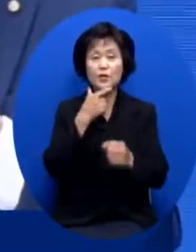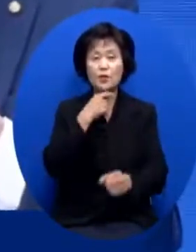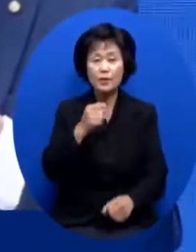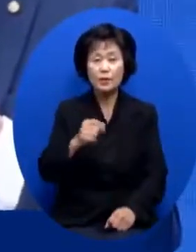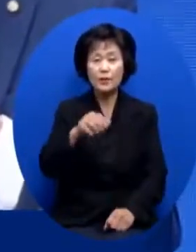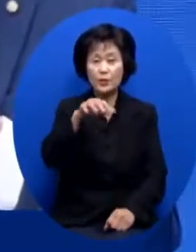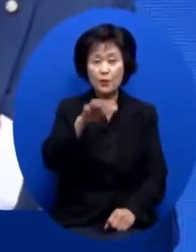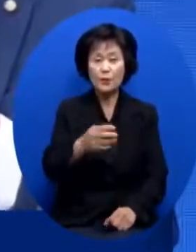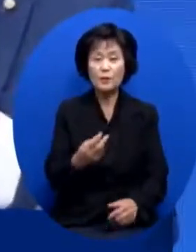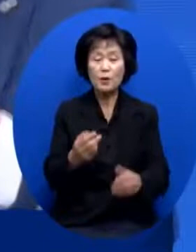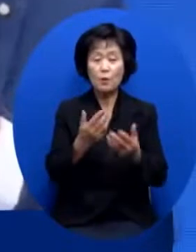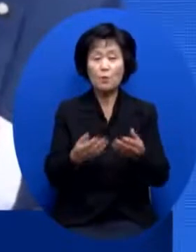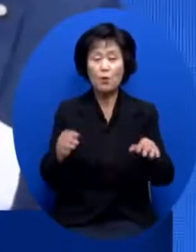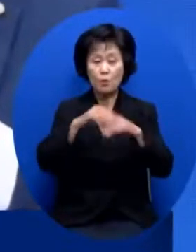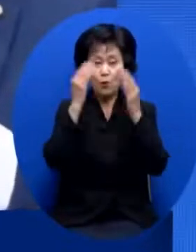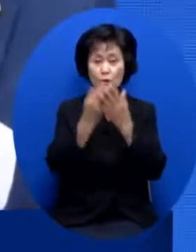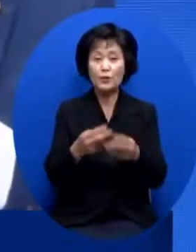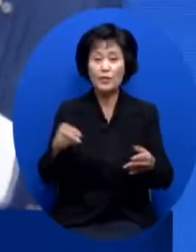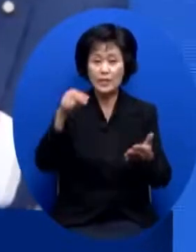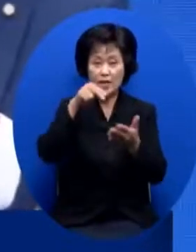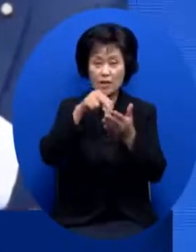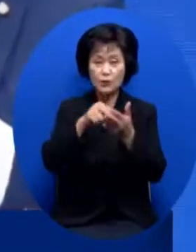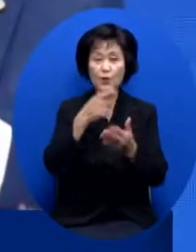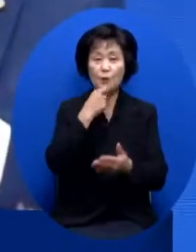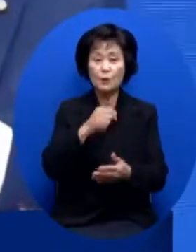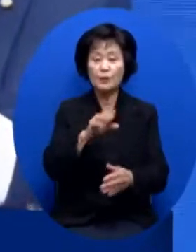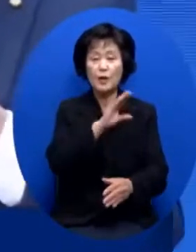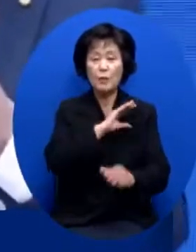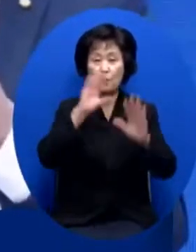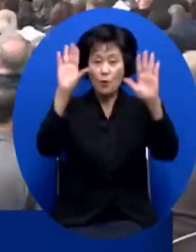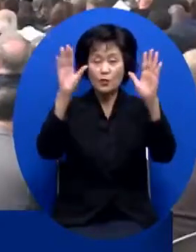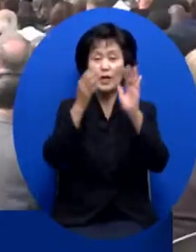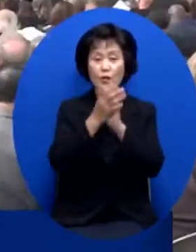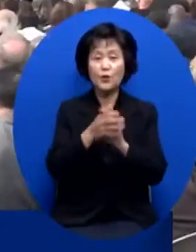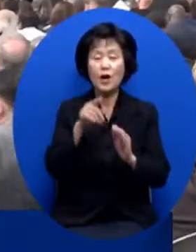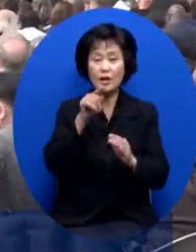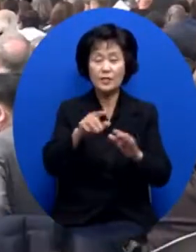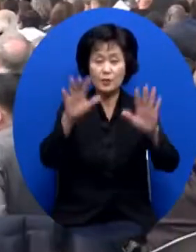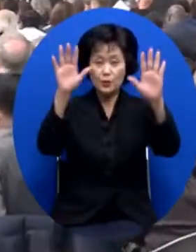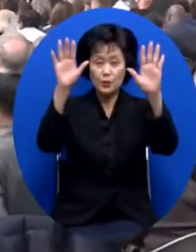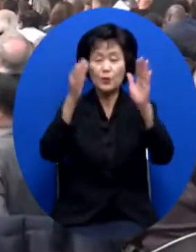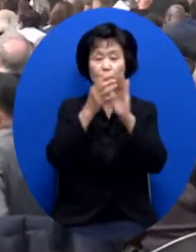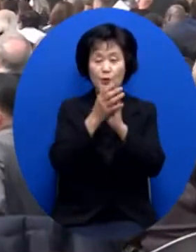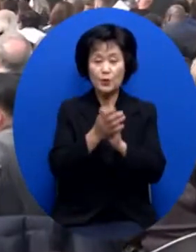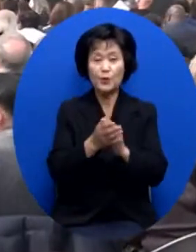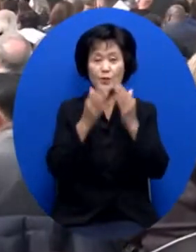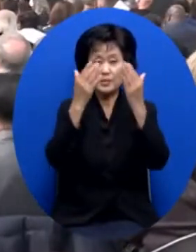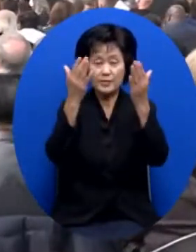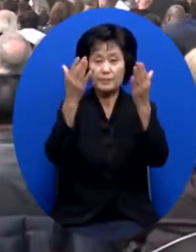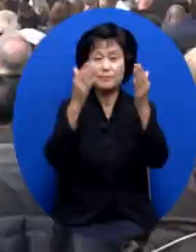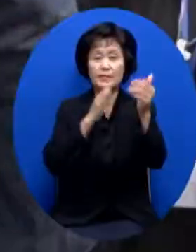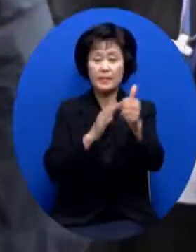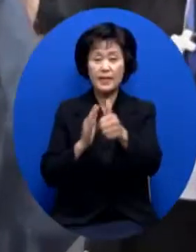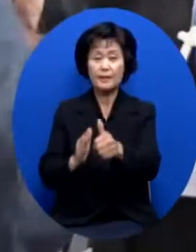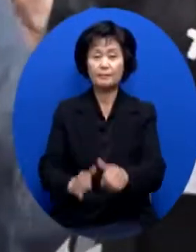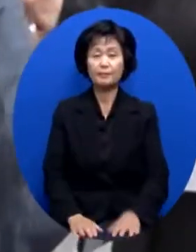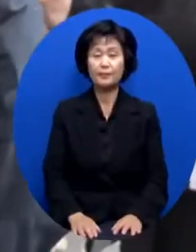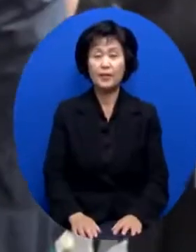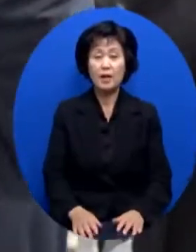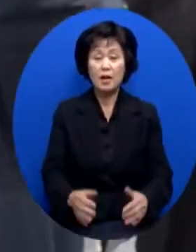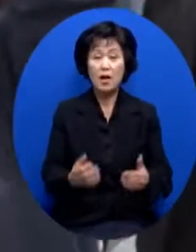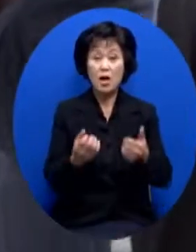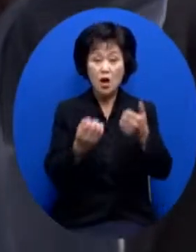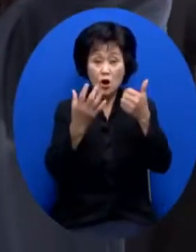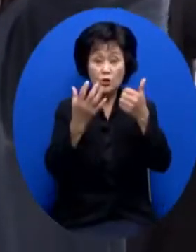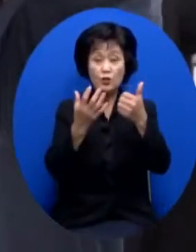as like Moses, and we pray, pray in the Holy Ghost. 이어진 특별 기도 시간엔 오순절 부흥과